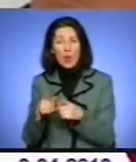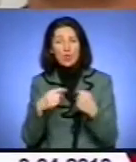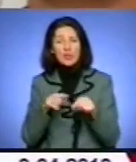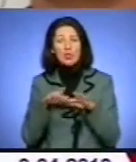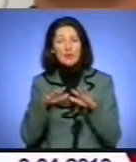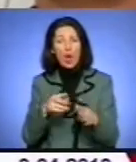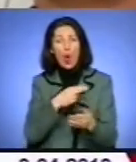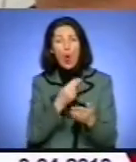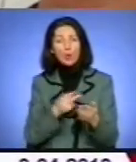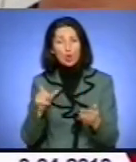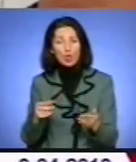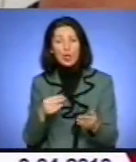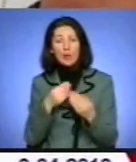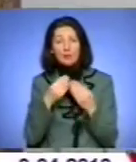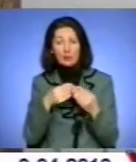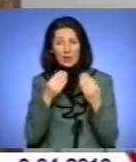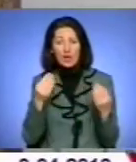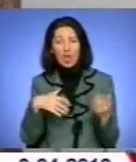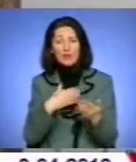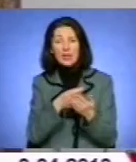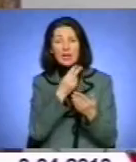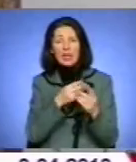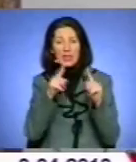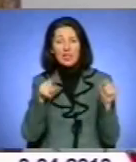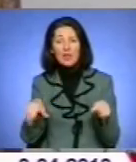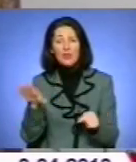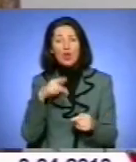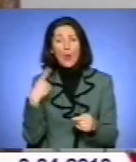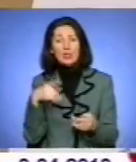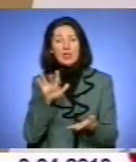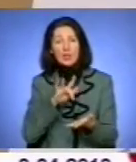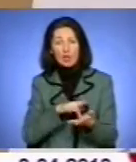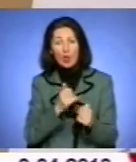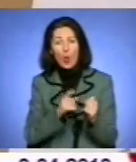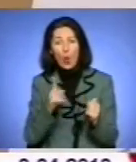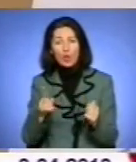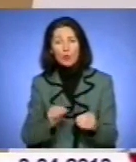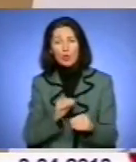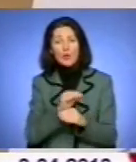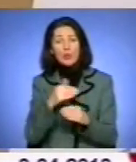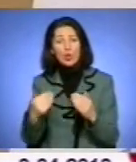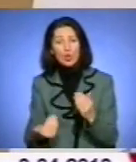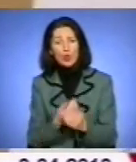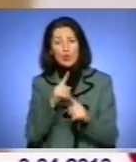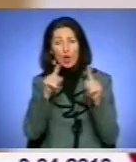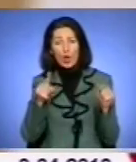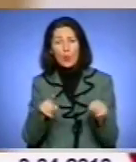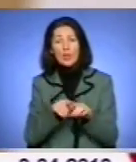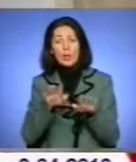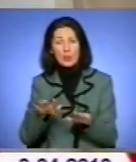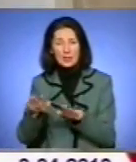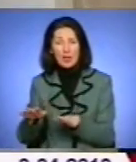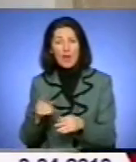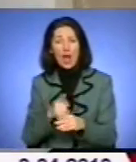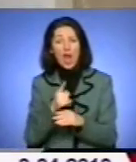художники виставляють свої картини в усіх обласних центрах. У кожному з них додаватимуть нові роботи місцевих шаржистів.